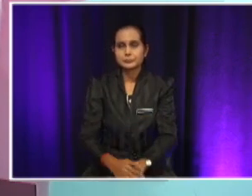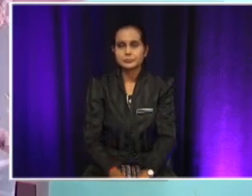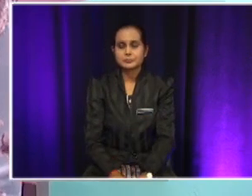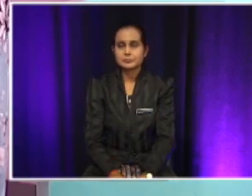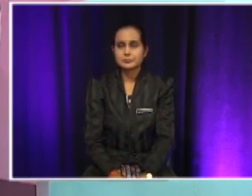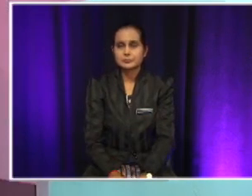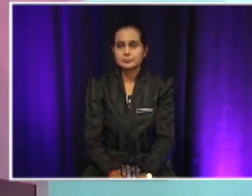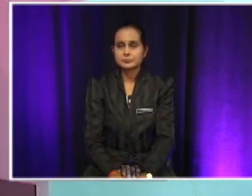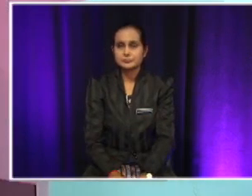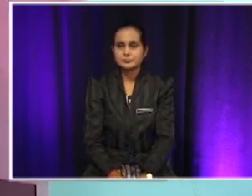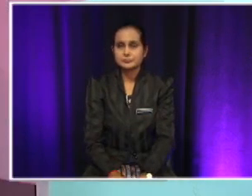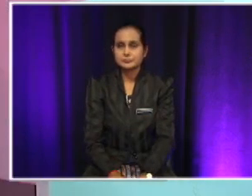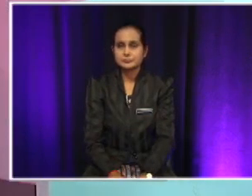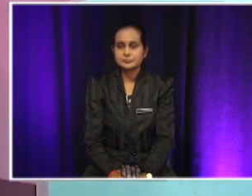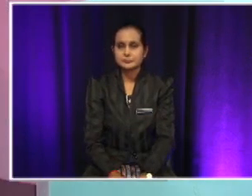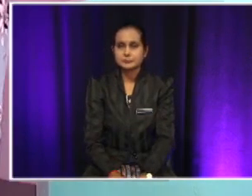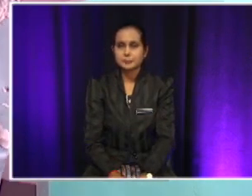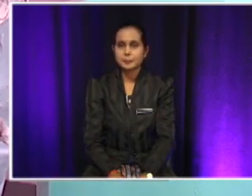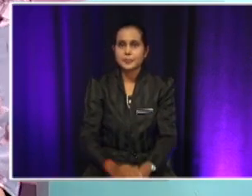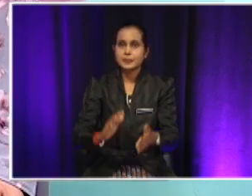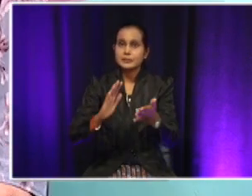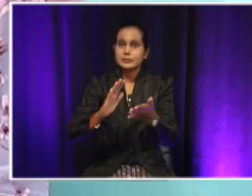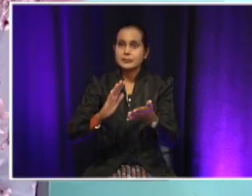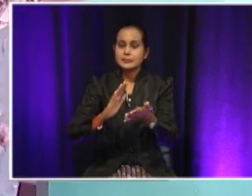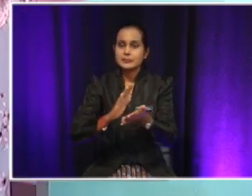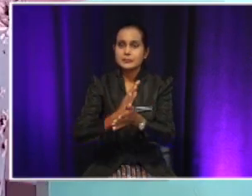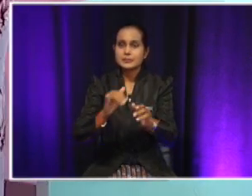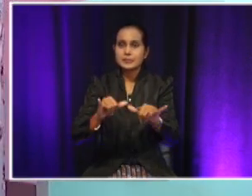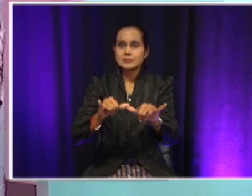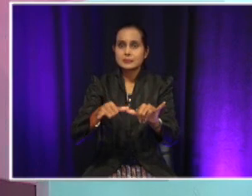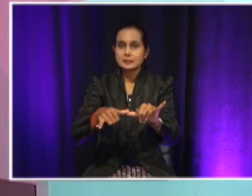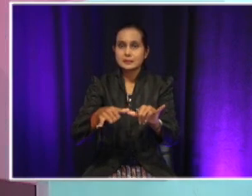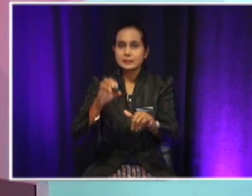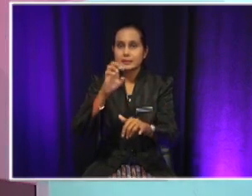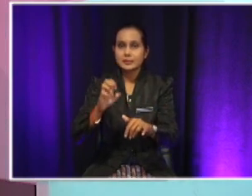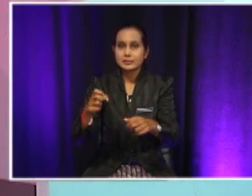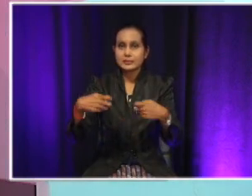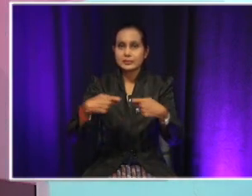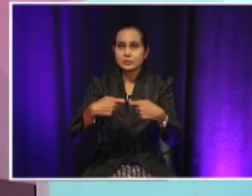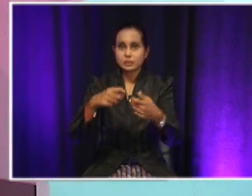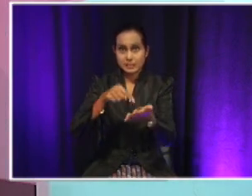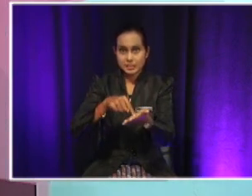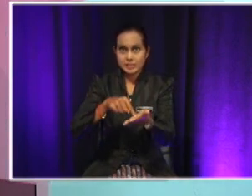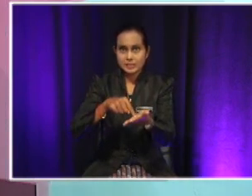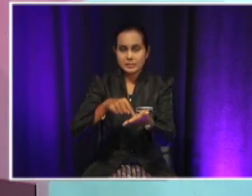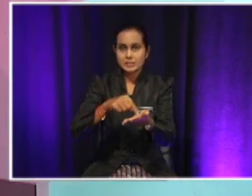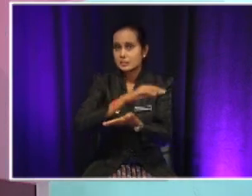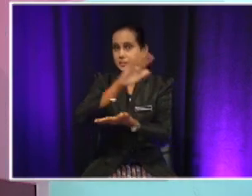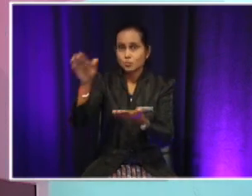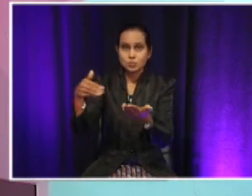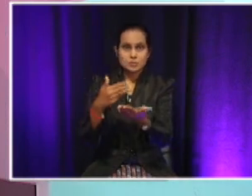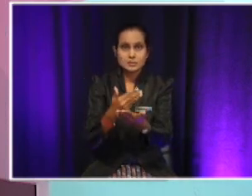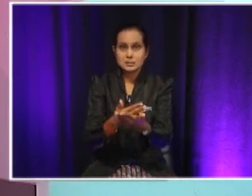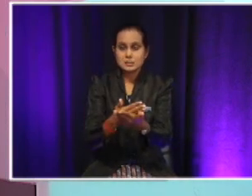kertas untuk pengajian kejuruteraan elektrik dan elektronik ni kita akan ada keseluruhannya